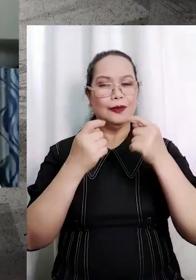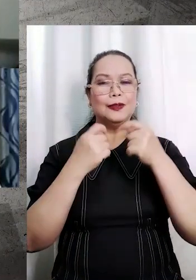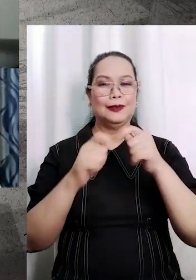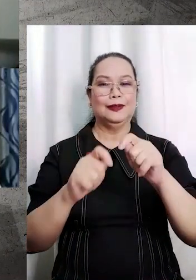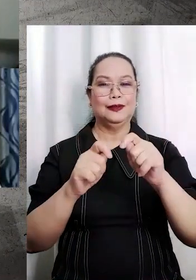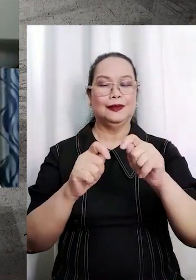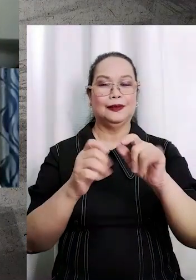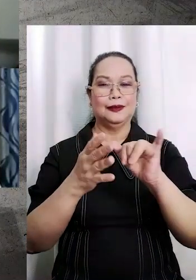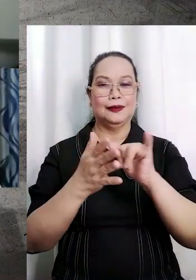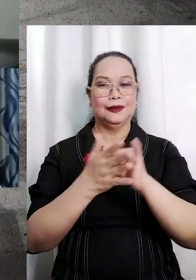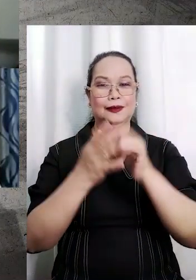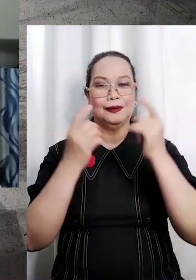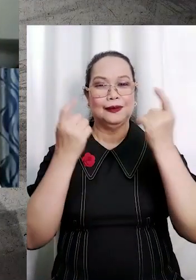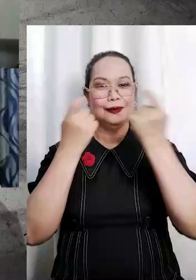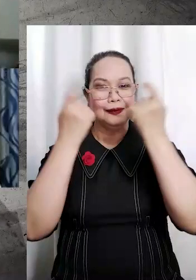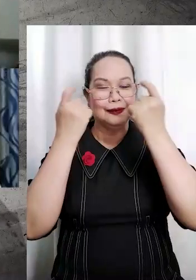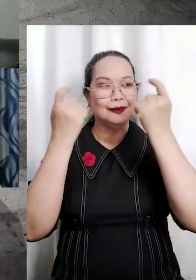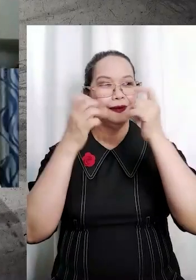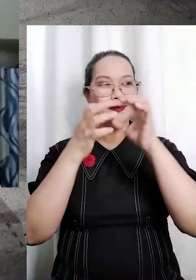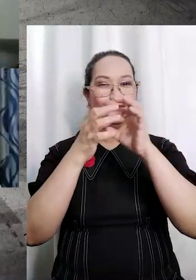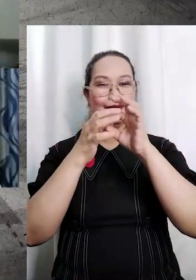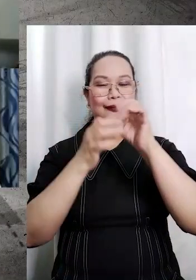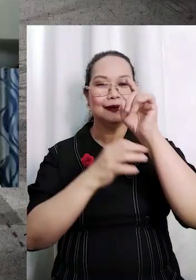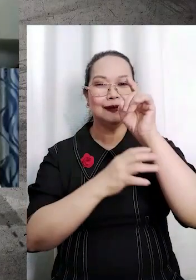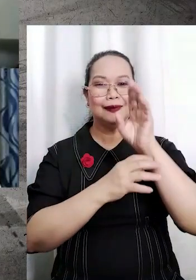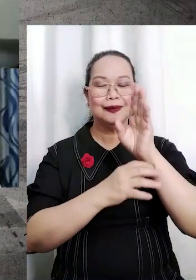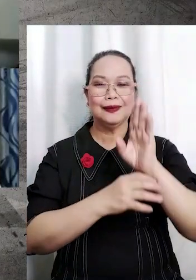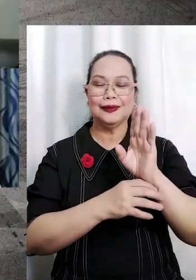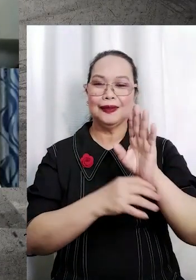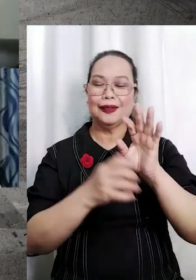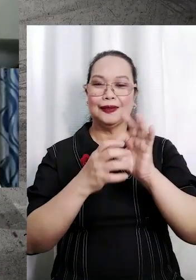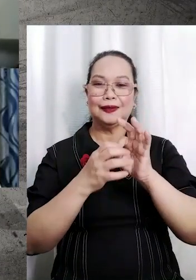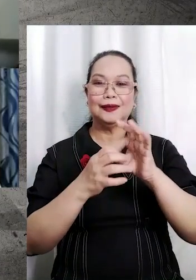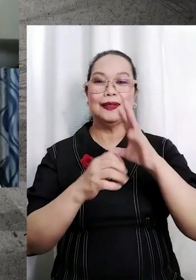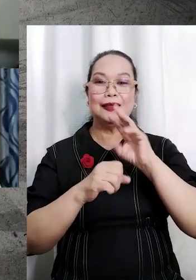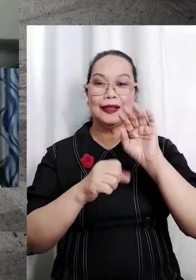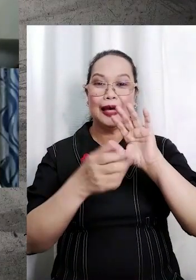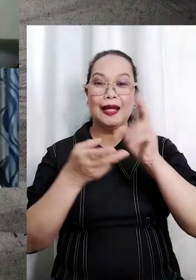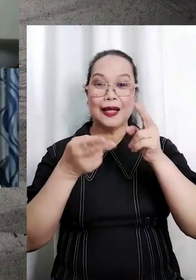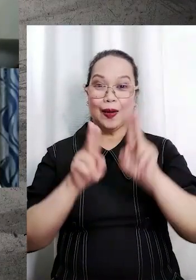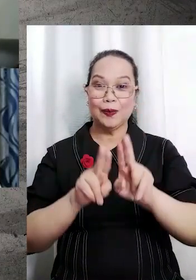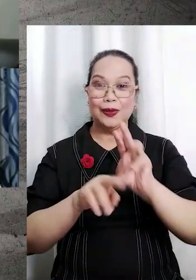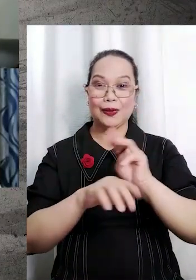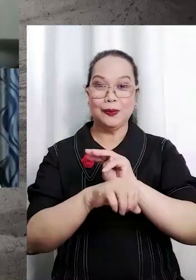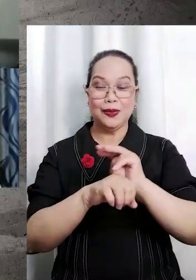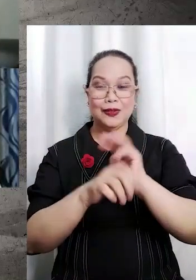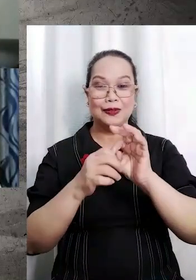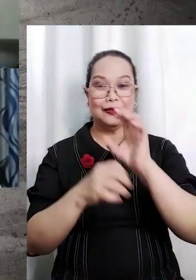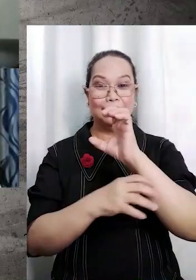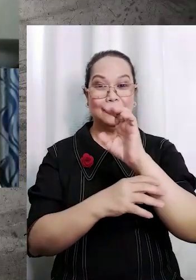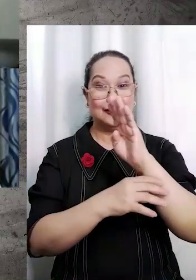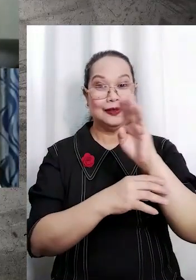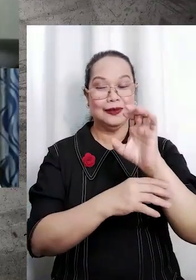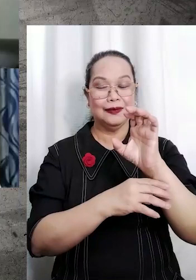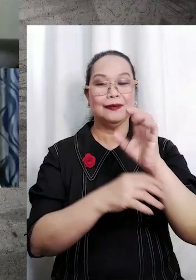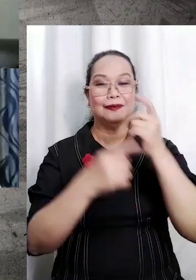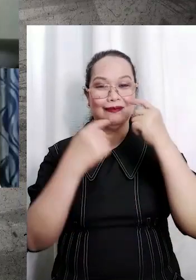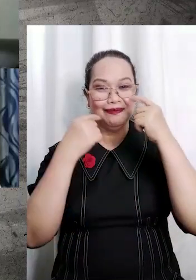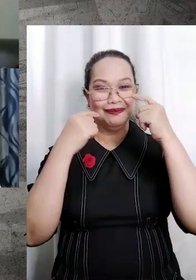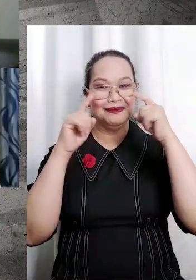ako'y magsisikap upang magtagumpay ang gawain ng Diyos at maganap ang misyon ng CCBC